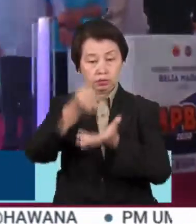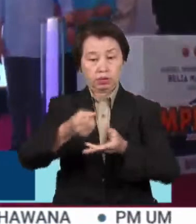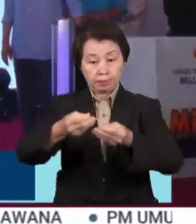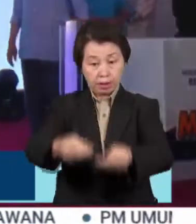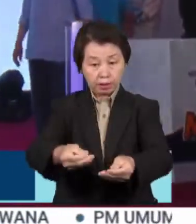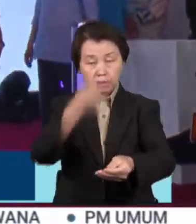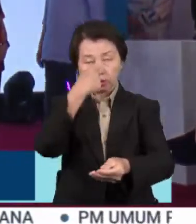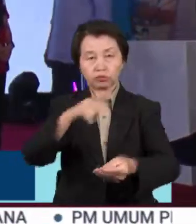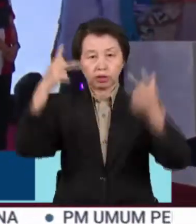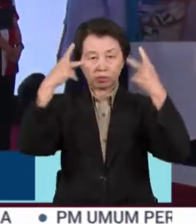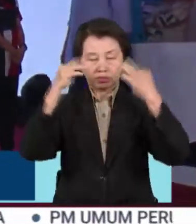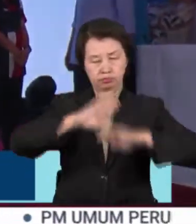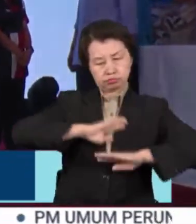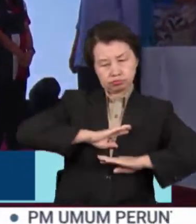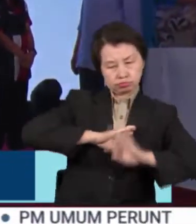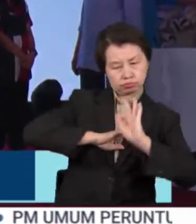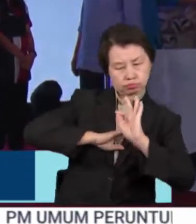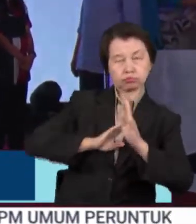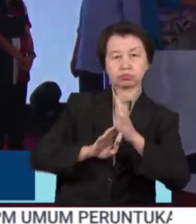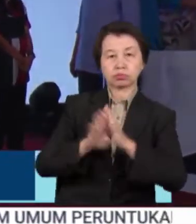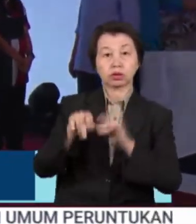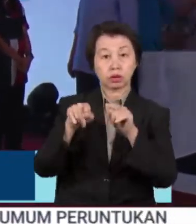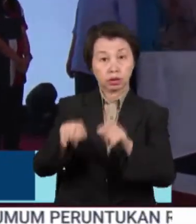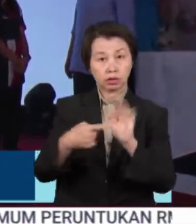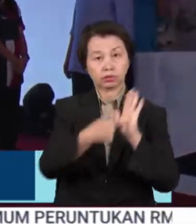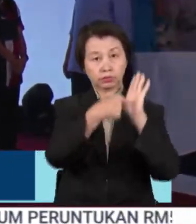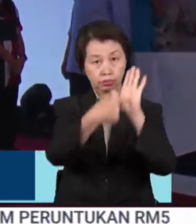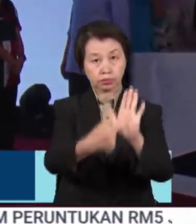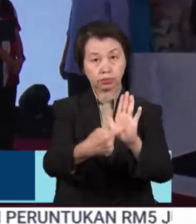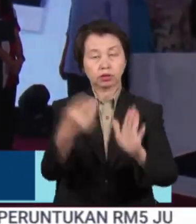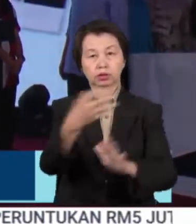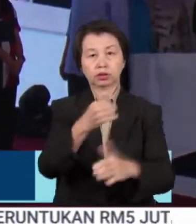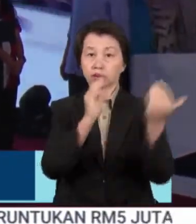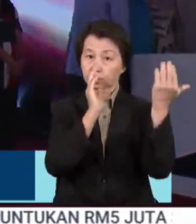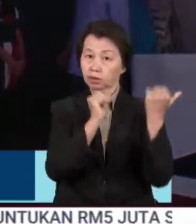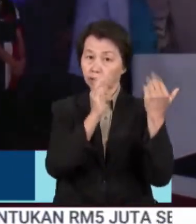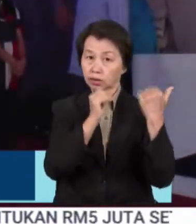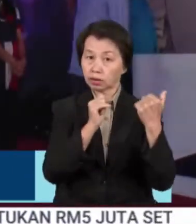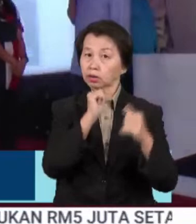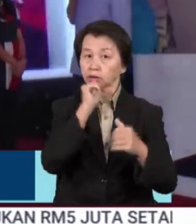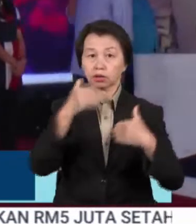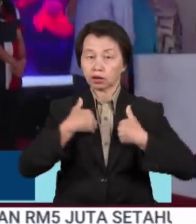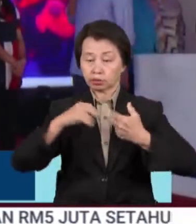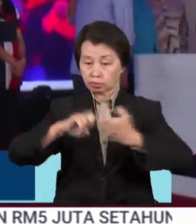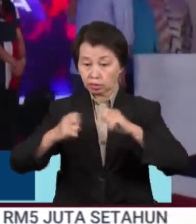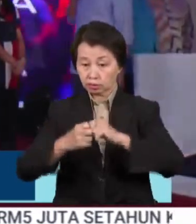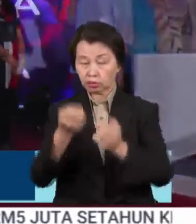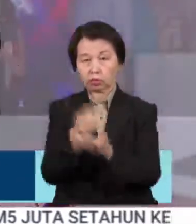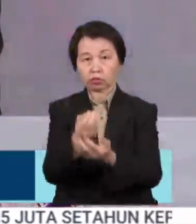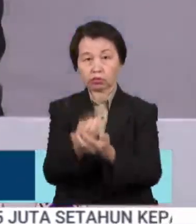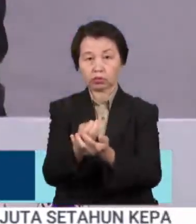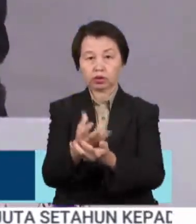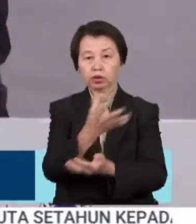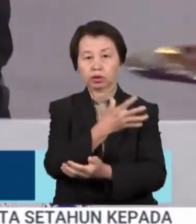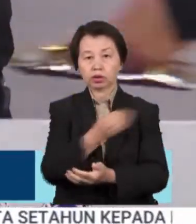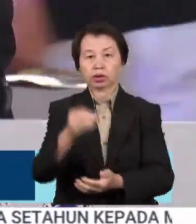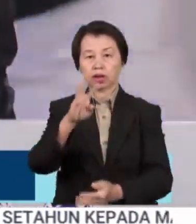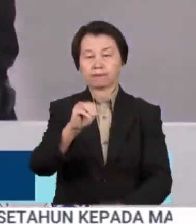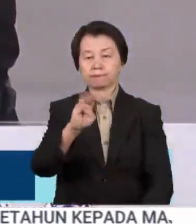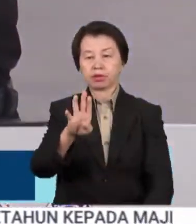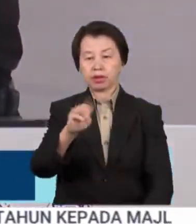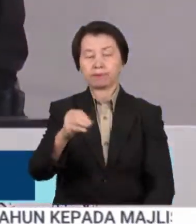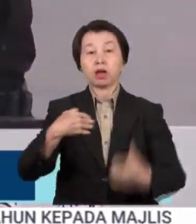kerana Perdana Menteri berpuas hati terhadap prestasi yang ditonjolkan dan diharap tidak mempunyai masalah kewangan. MBM